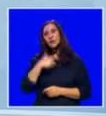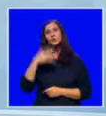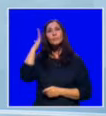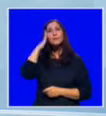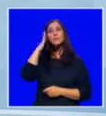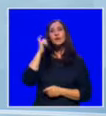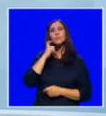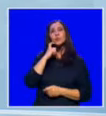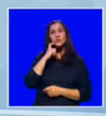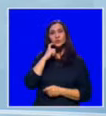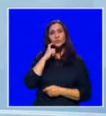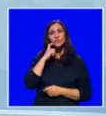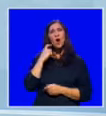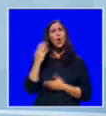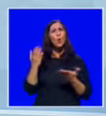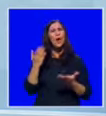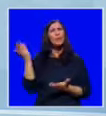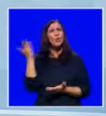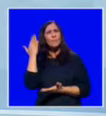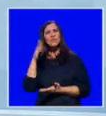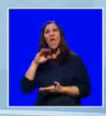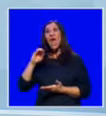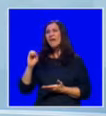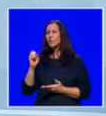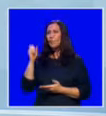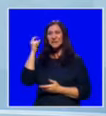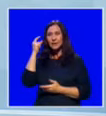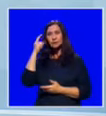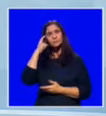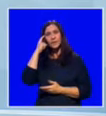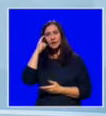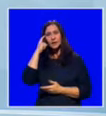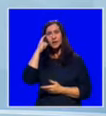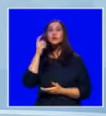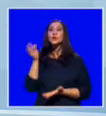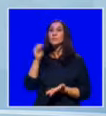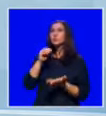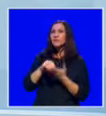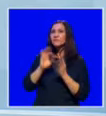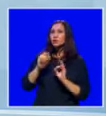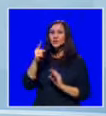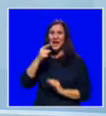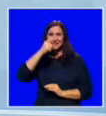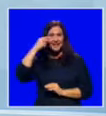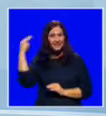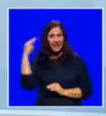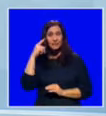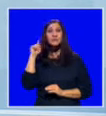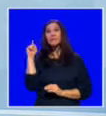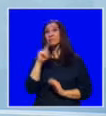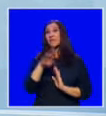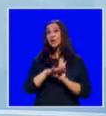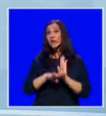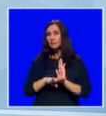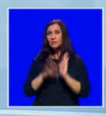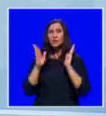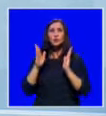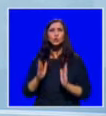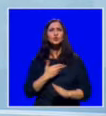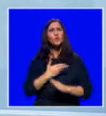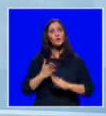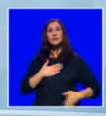премиер Борисов, когато беше европредседателството, знаете, че всъщност сложи именно тази тема на дневен ред. А и